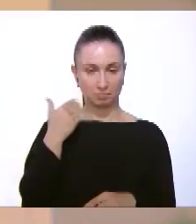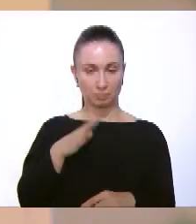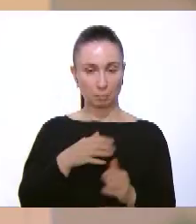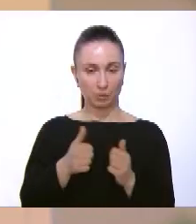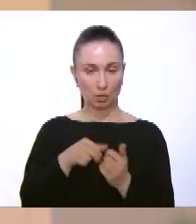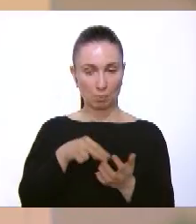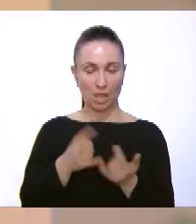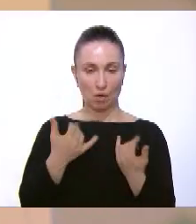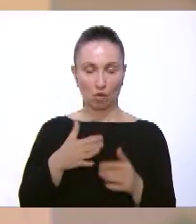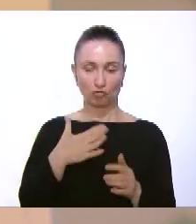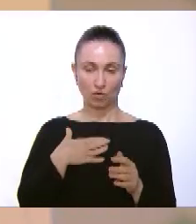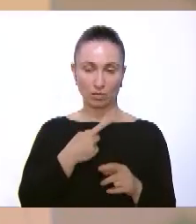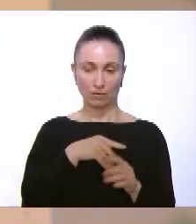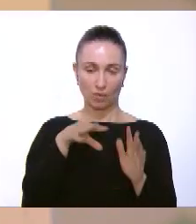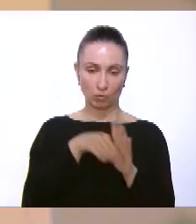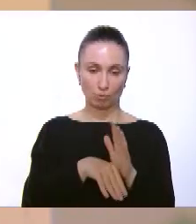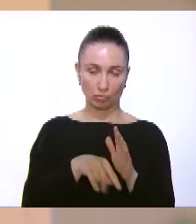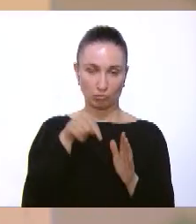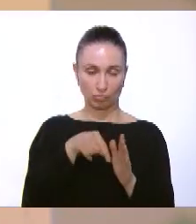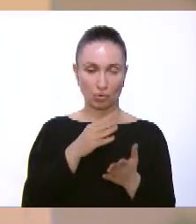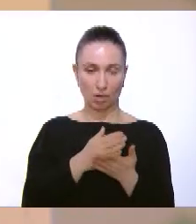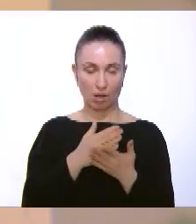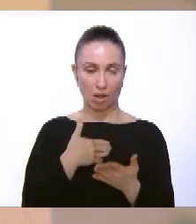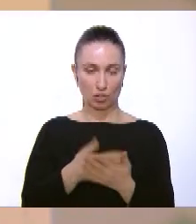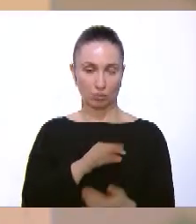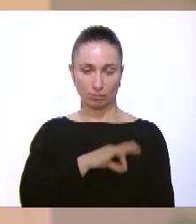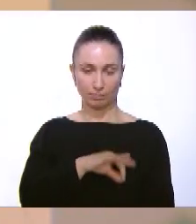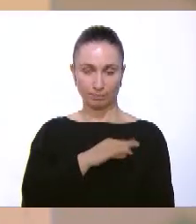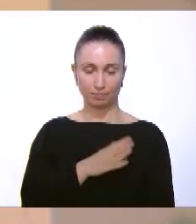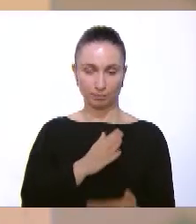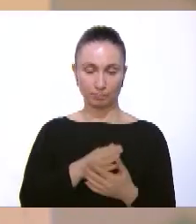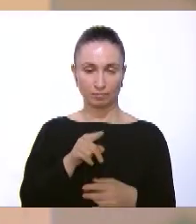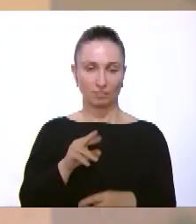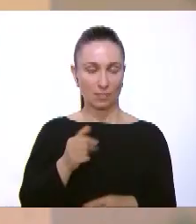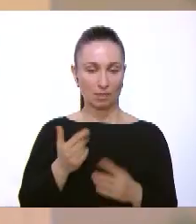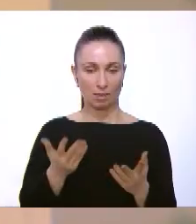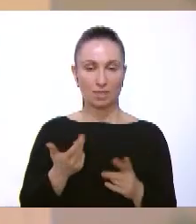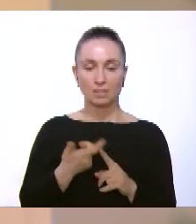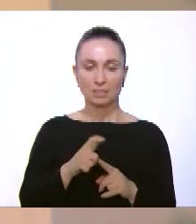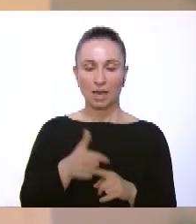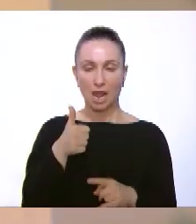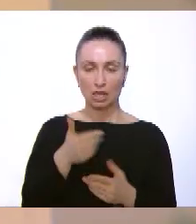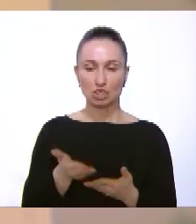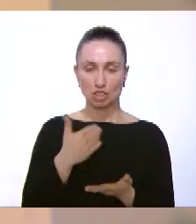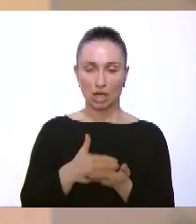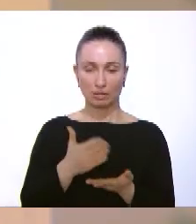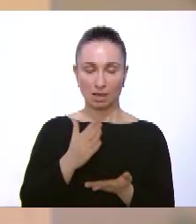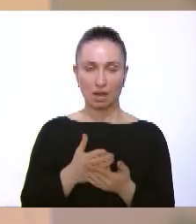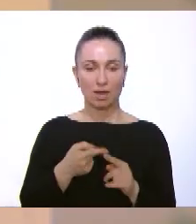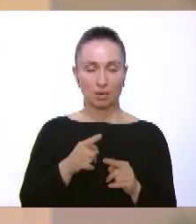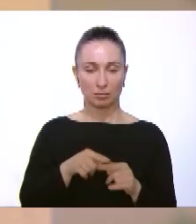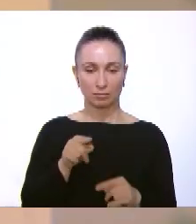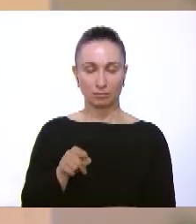მიდგომა. ეხლა ჩვენთან არის აქტიურად გამოიყენება ისევ და ძალიან კარგი შედეგები აქვს,